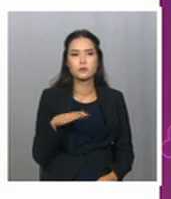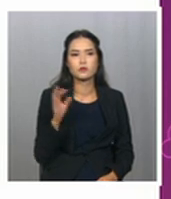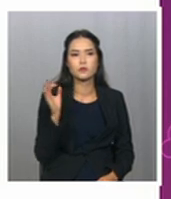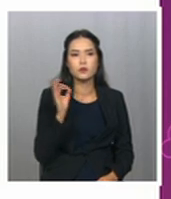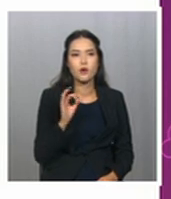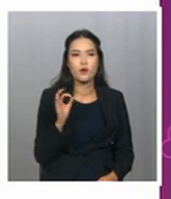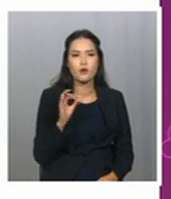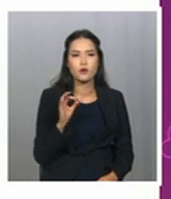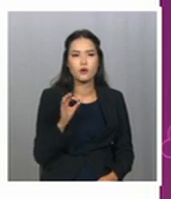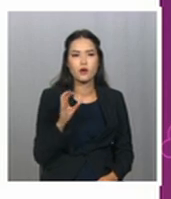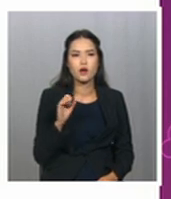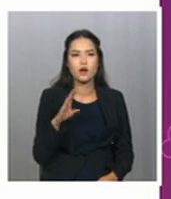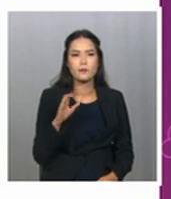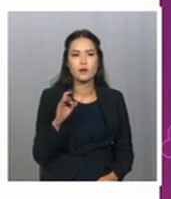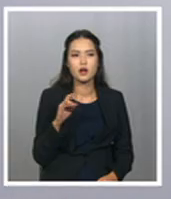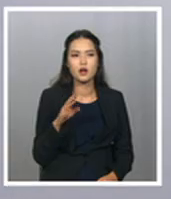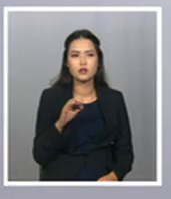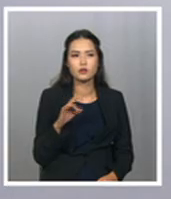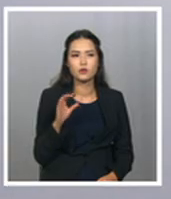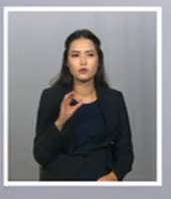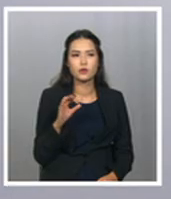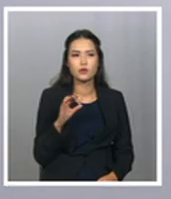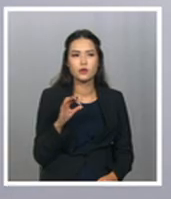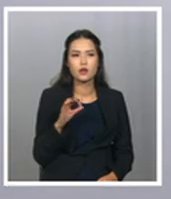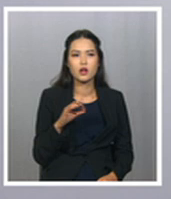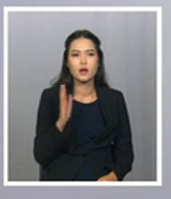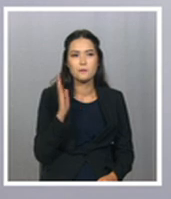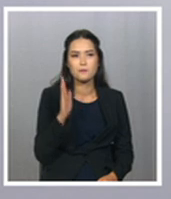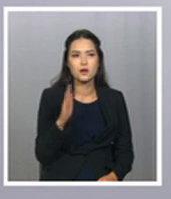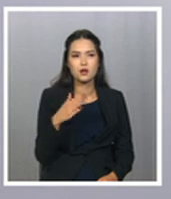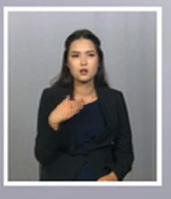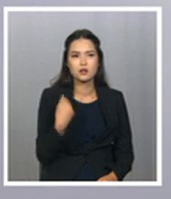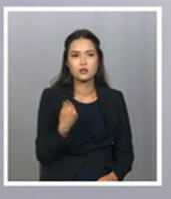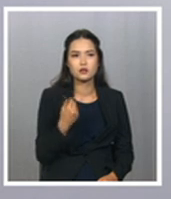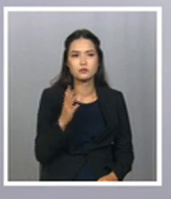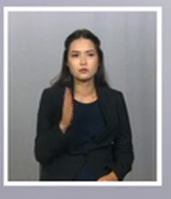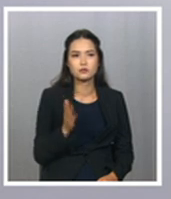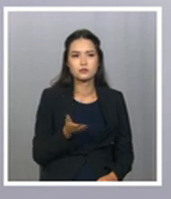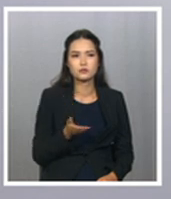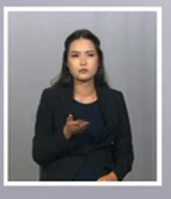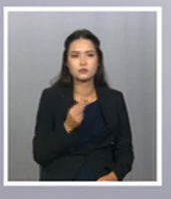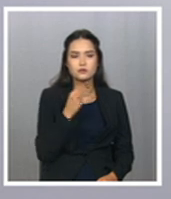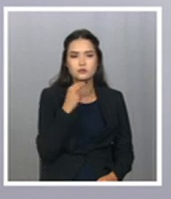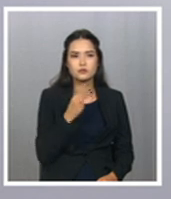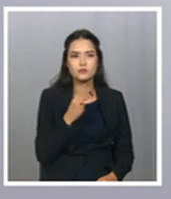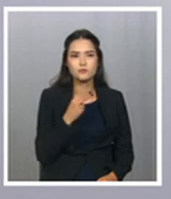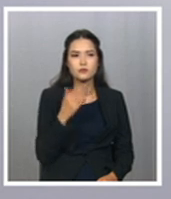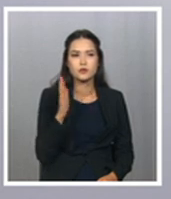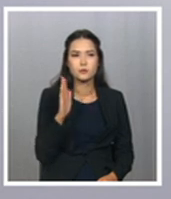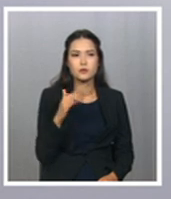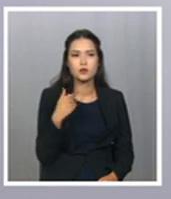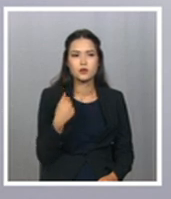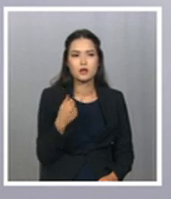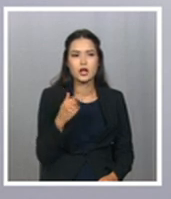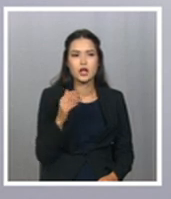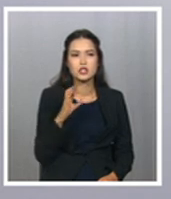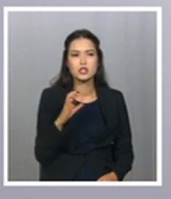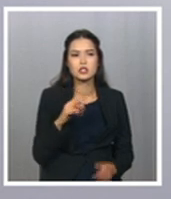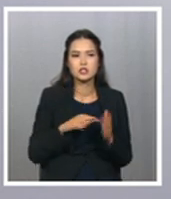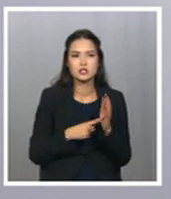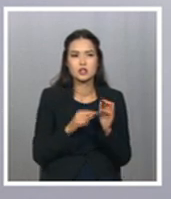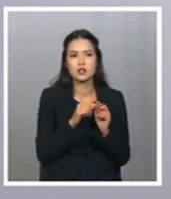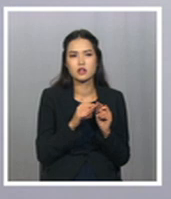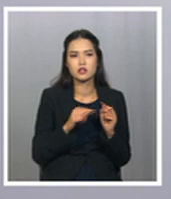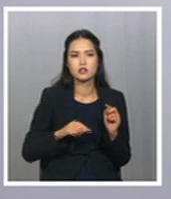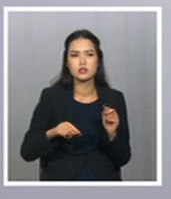және аппликаты 0-ге тең болады. Ал келесі Б төбесін табайық. Б төбесін табу үшін мінекей Б